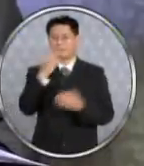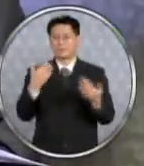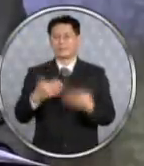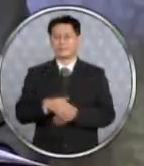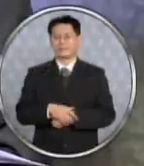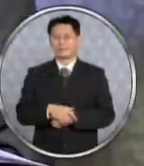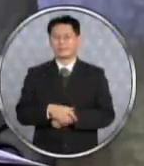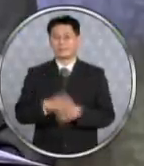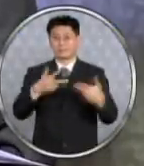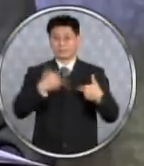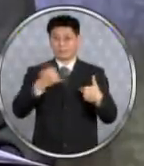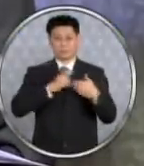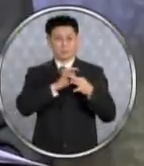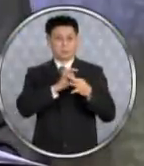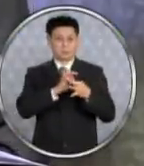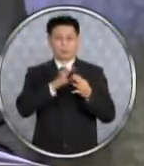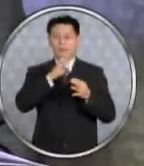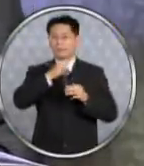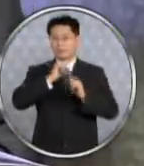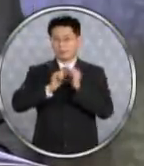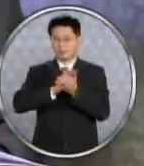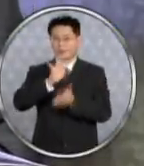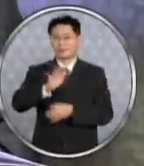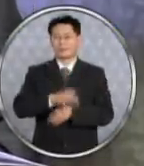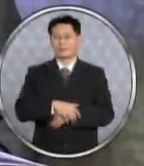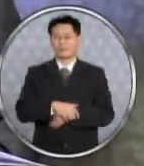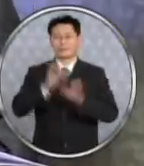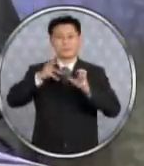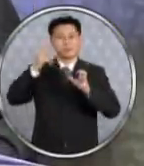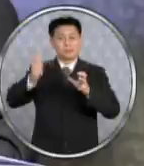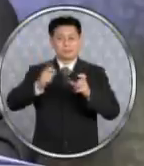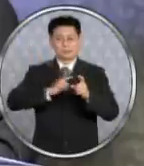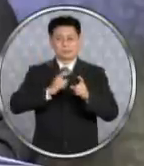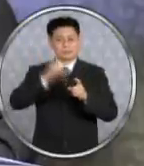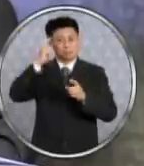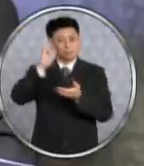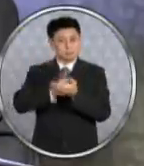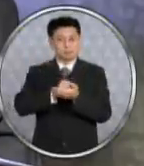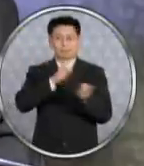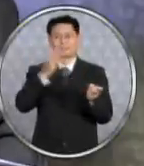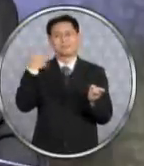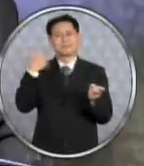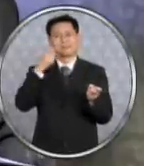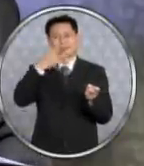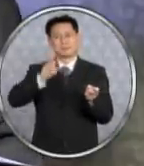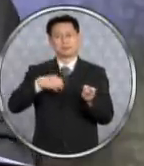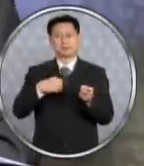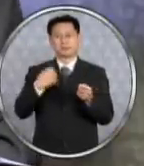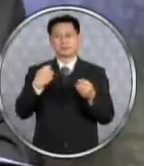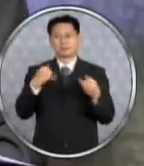楚，蔡英文关心的是台湾人民的未来，总统念念不忘的是陈前总统的过